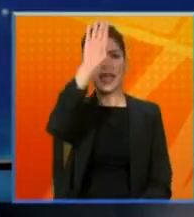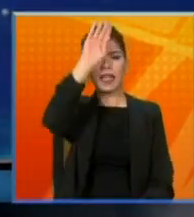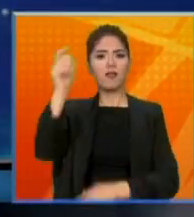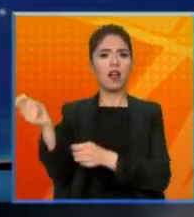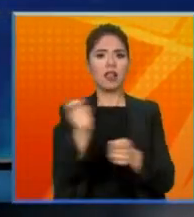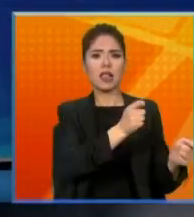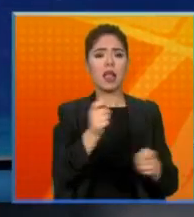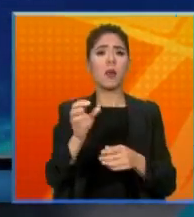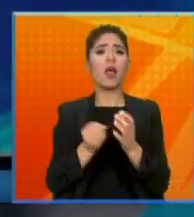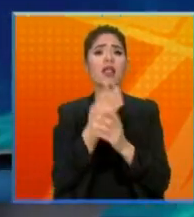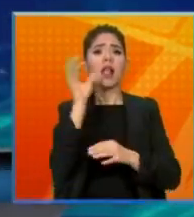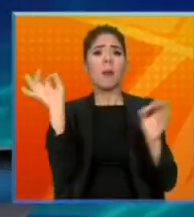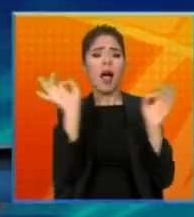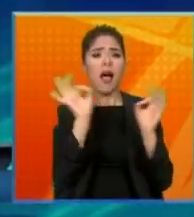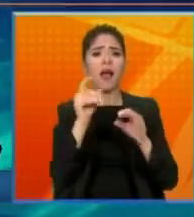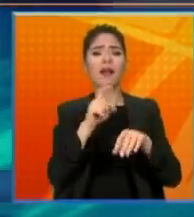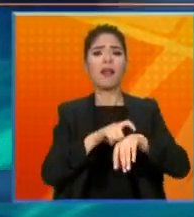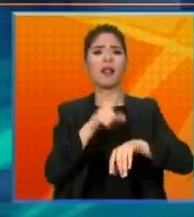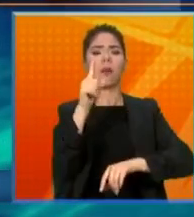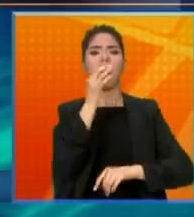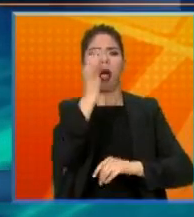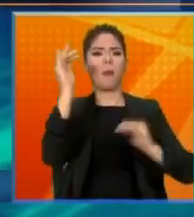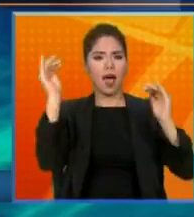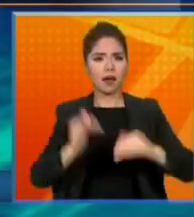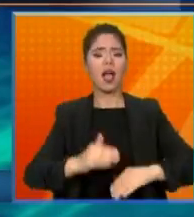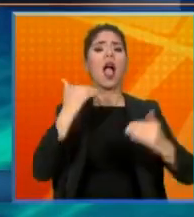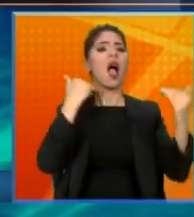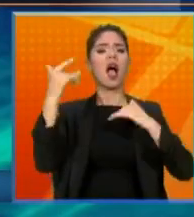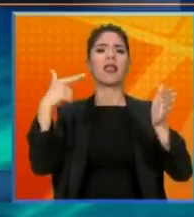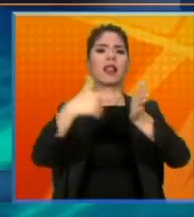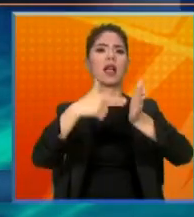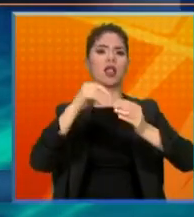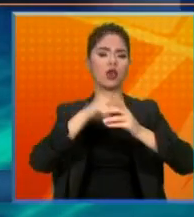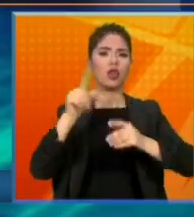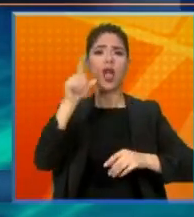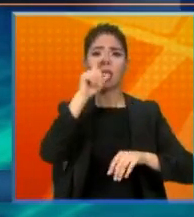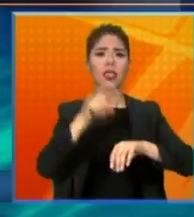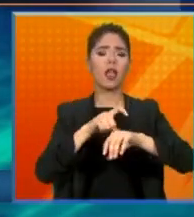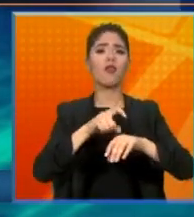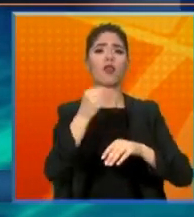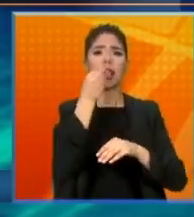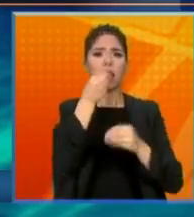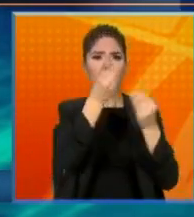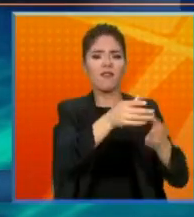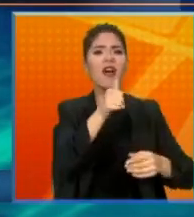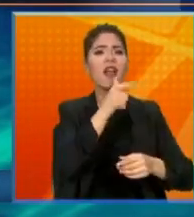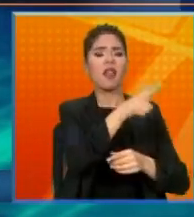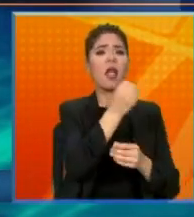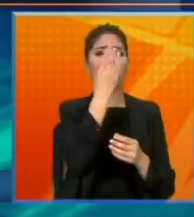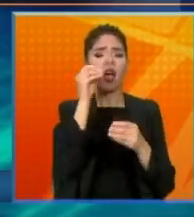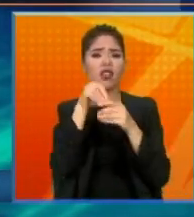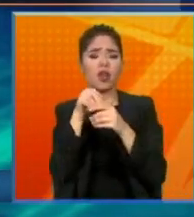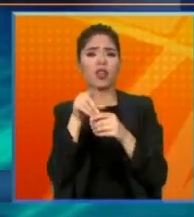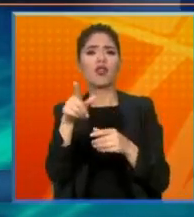İstanbul İtfaiyesi'ne sabahın erken saatlerinde bir ihbar geldi. Adres Kadıköy'dü. Tavuklarına yem veren adamın